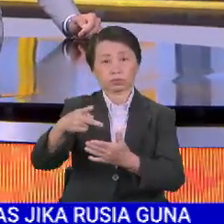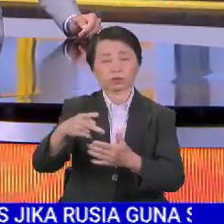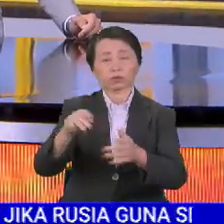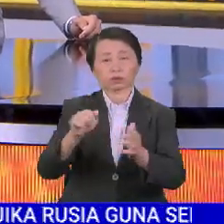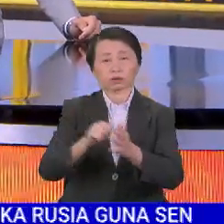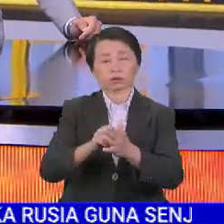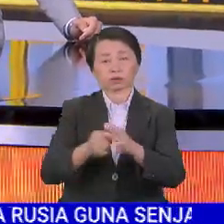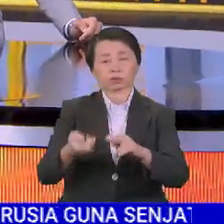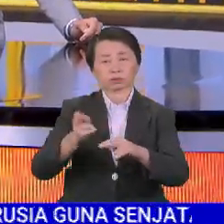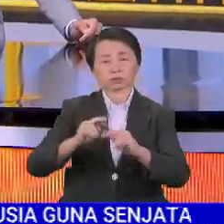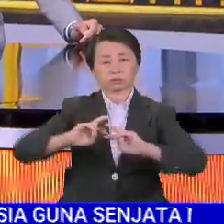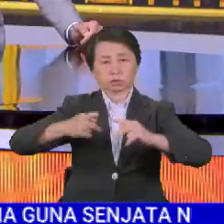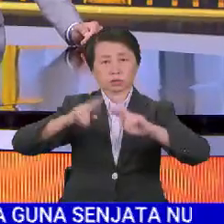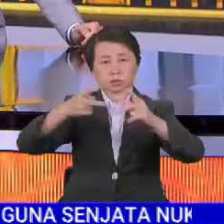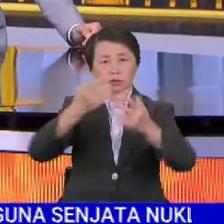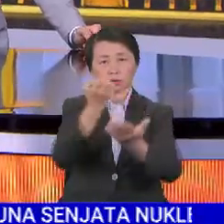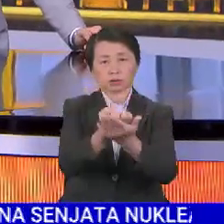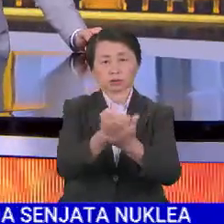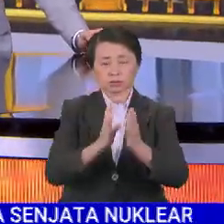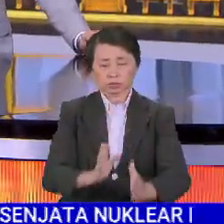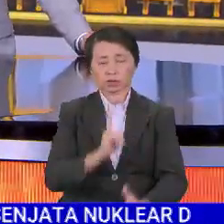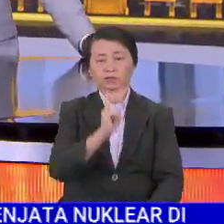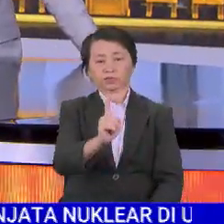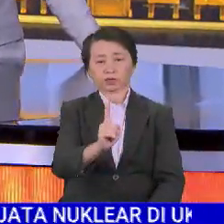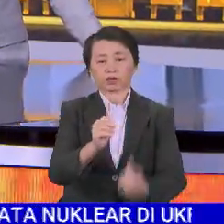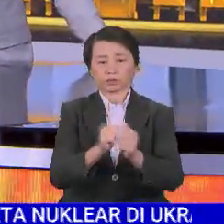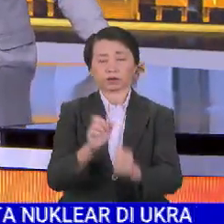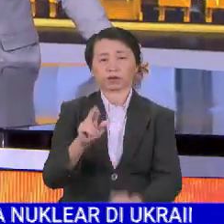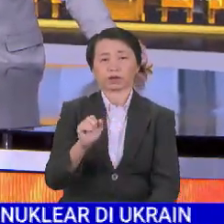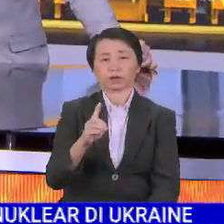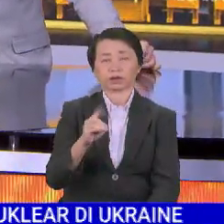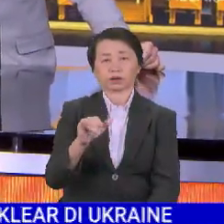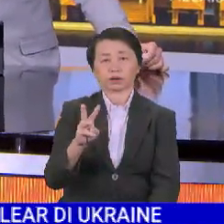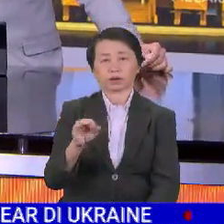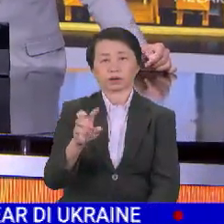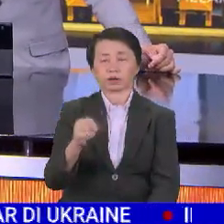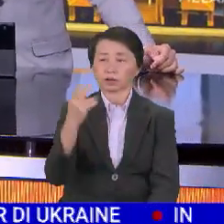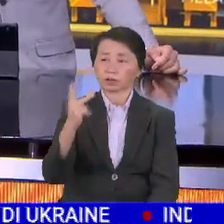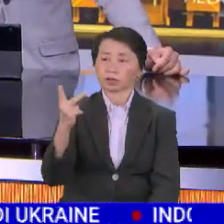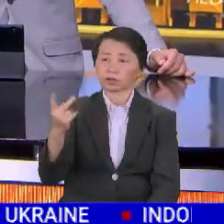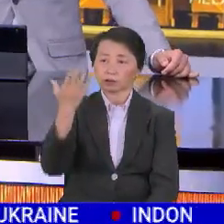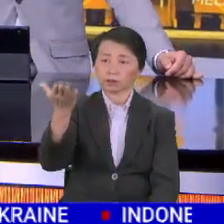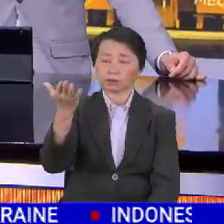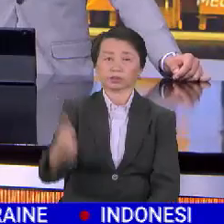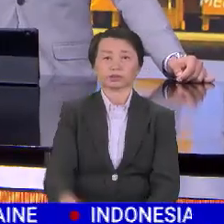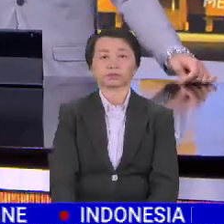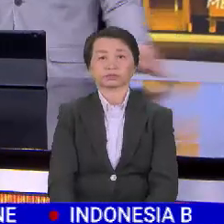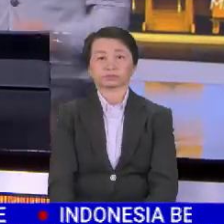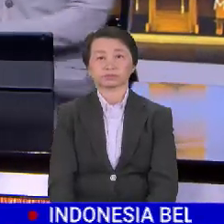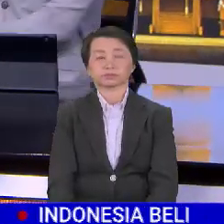inisiatif tingkatkan taraf ekonomi umat Islam. Perinciannya bersama Redwin Robin di Kota Kinabalu. Silakan, Redwin.